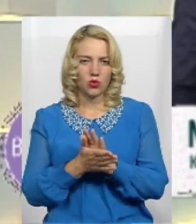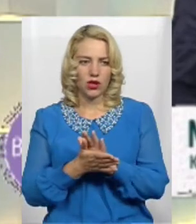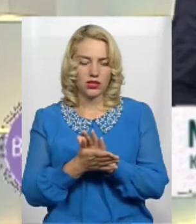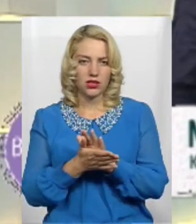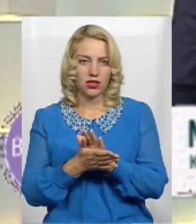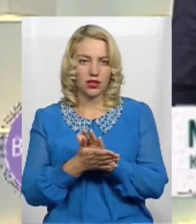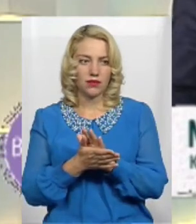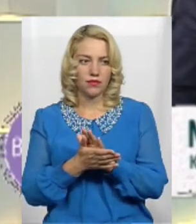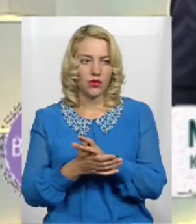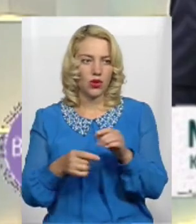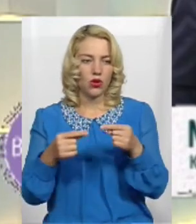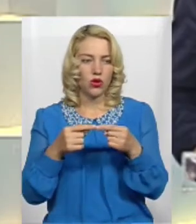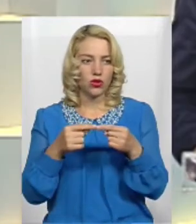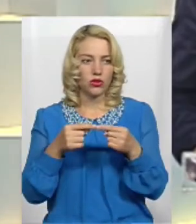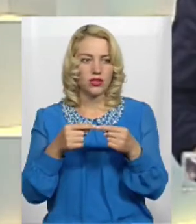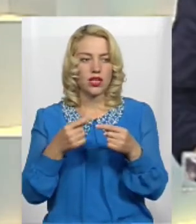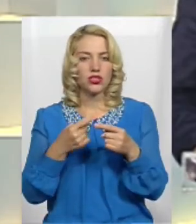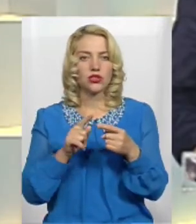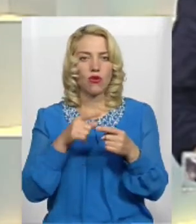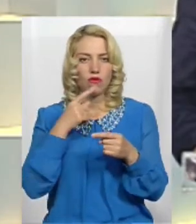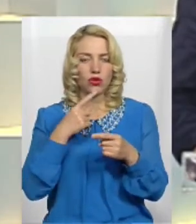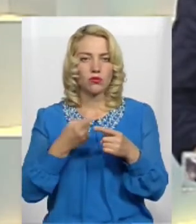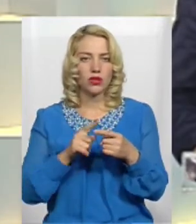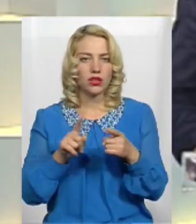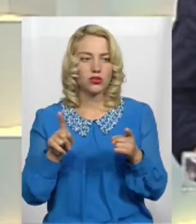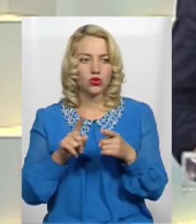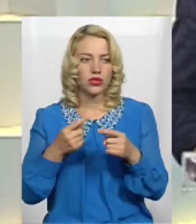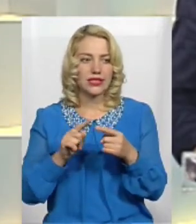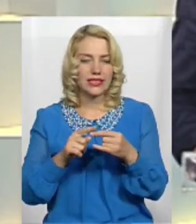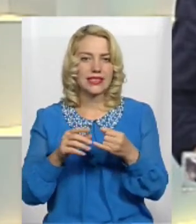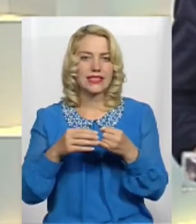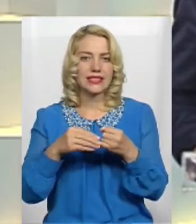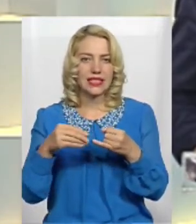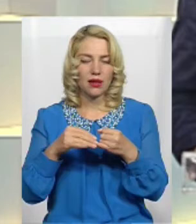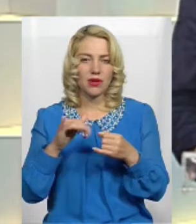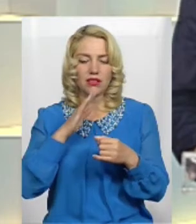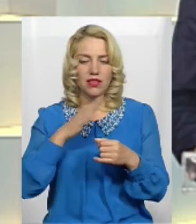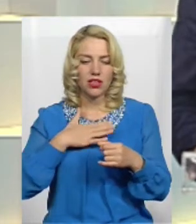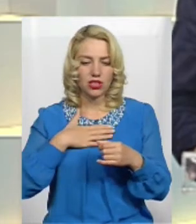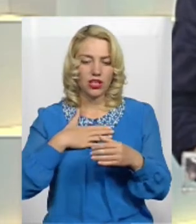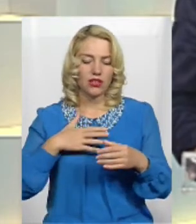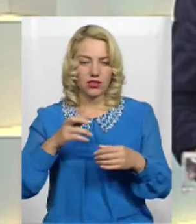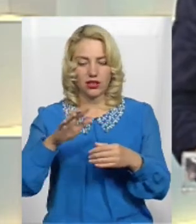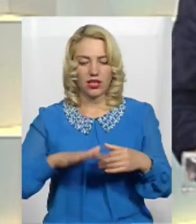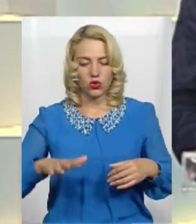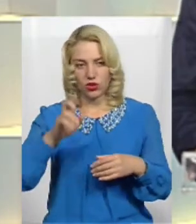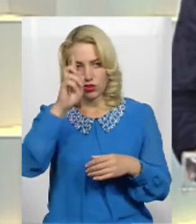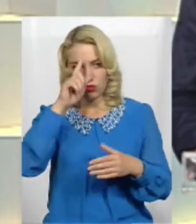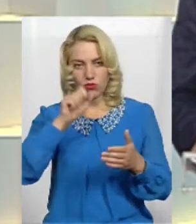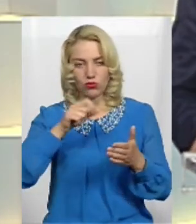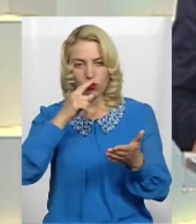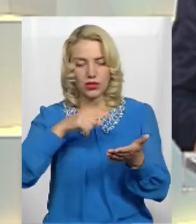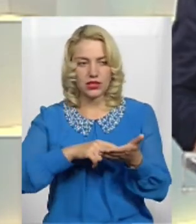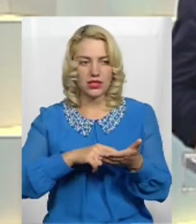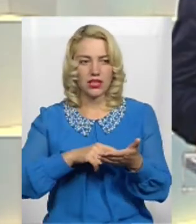ситуації однозначно свідчить про те, що ці землі і наша в кінці кінців територія нашої держави може